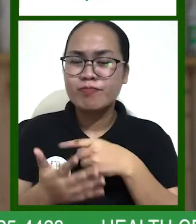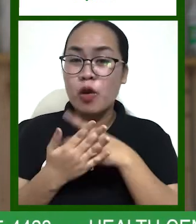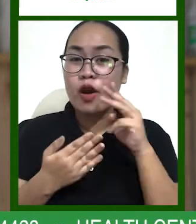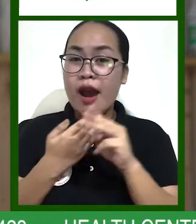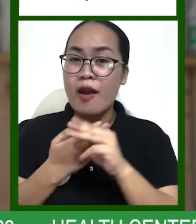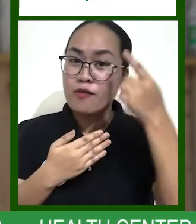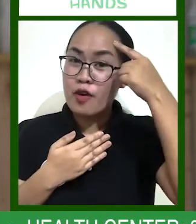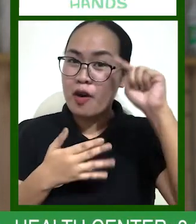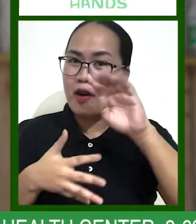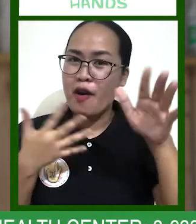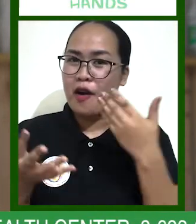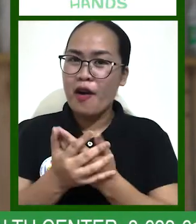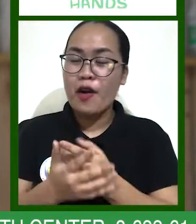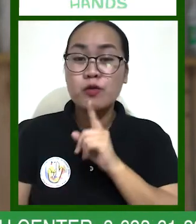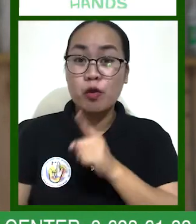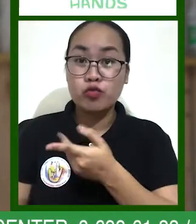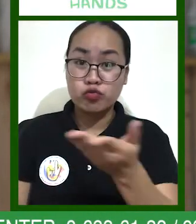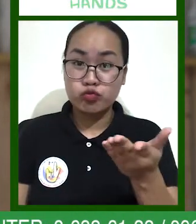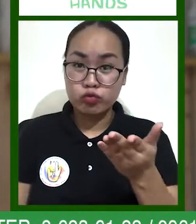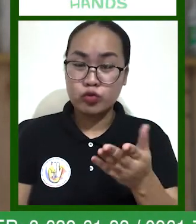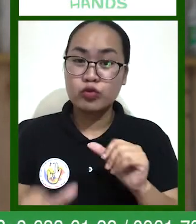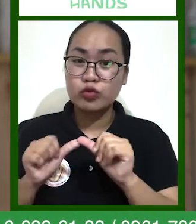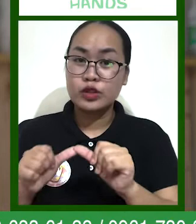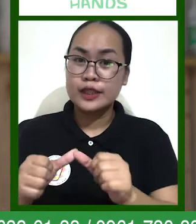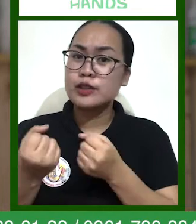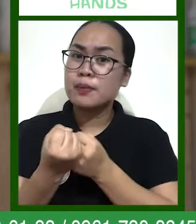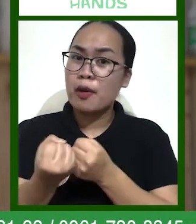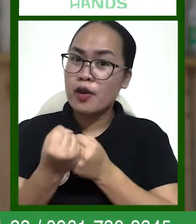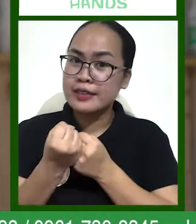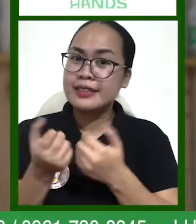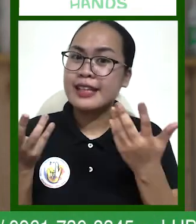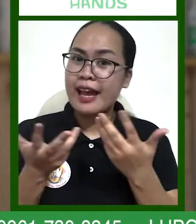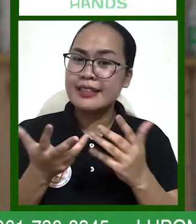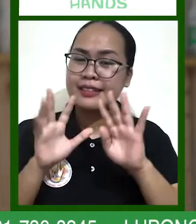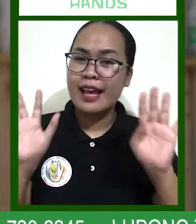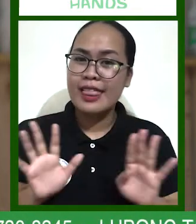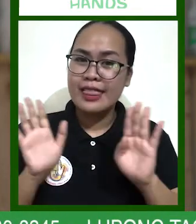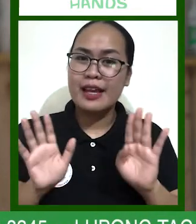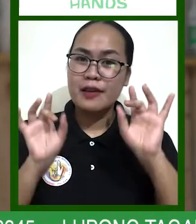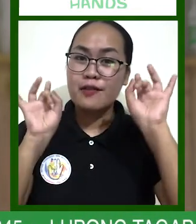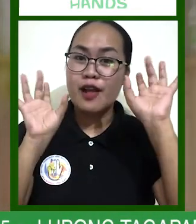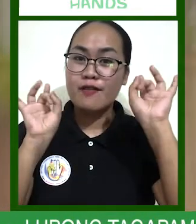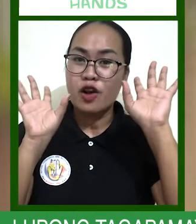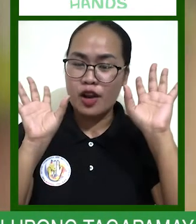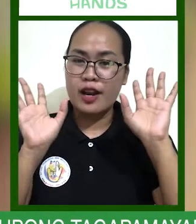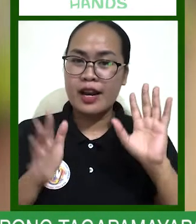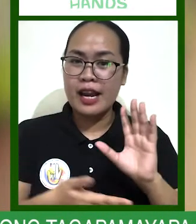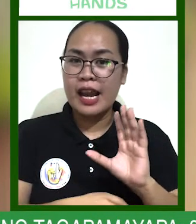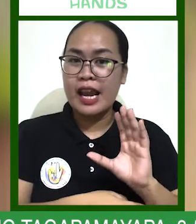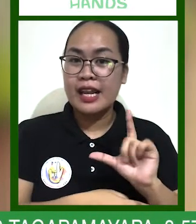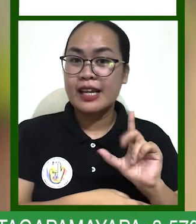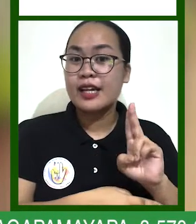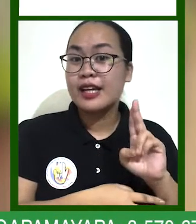sa ating lahat. Siyempre, no, ang ating patuloy na pagsuporta sa ating Sunday Volleyball Club, no? Yung Sunday